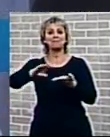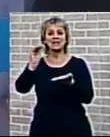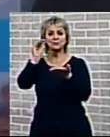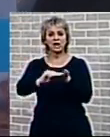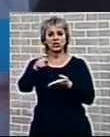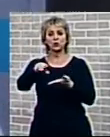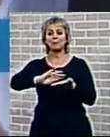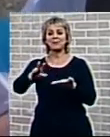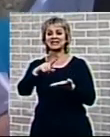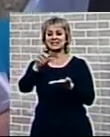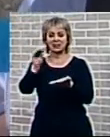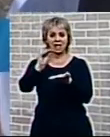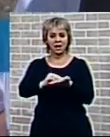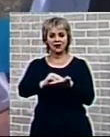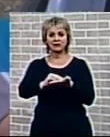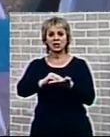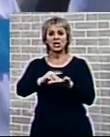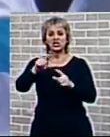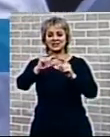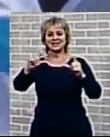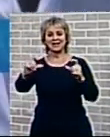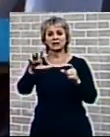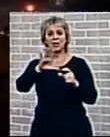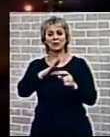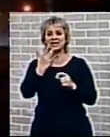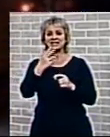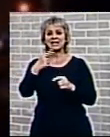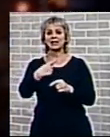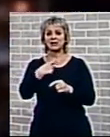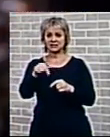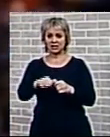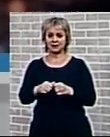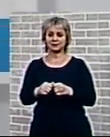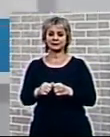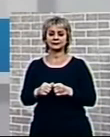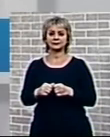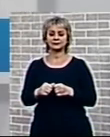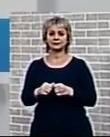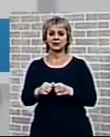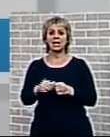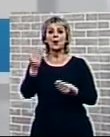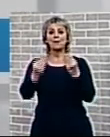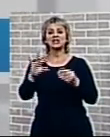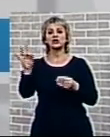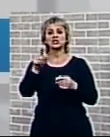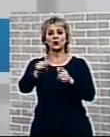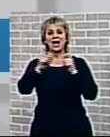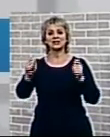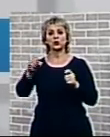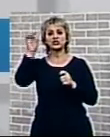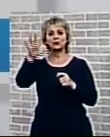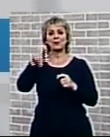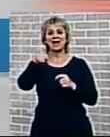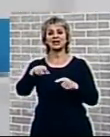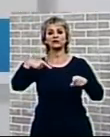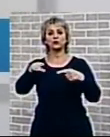маркировки, без опознавательных знаков, этикетка на иностранном языке. Матч Ростова откроет